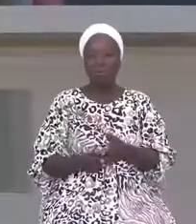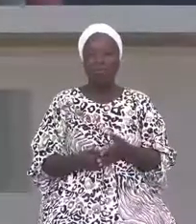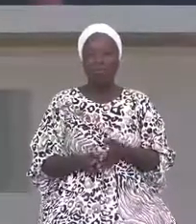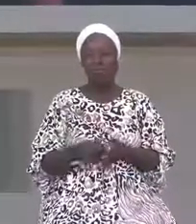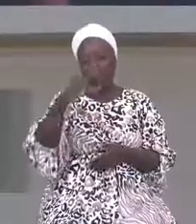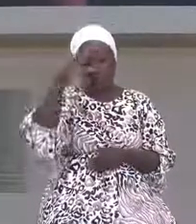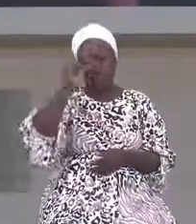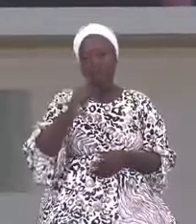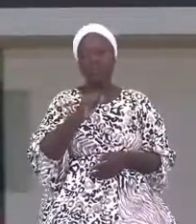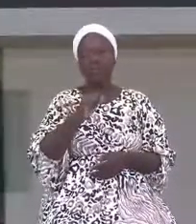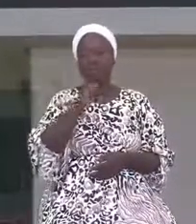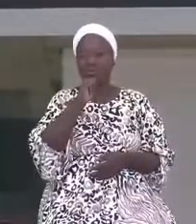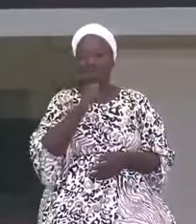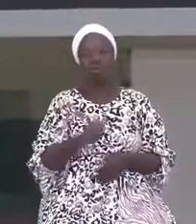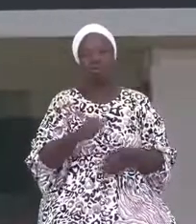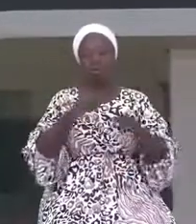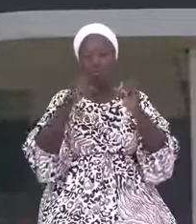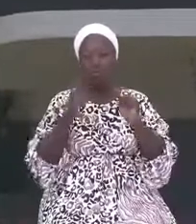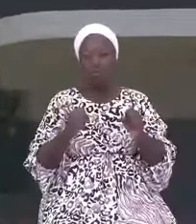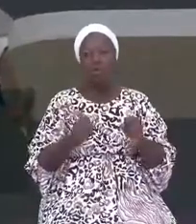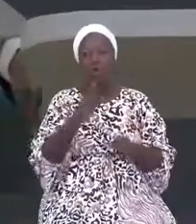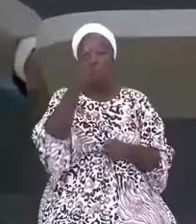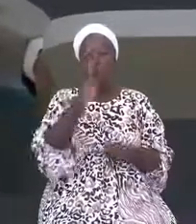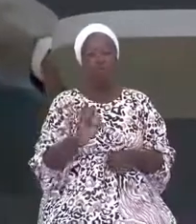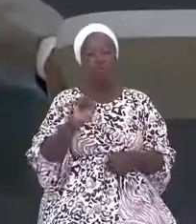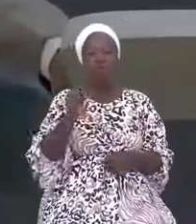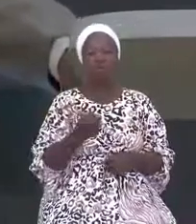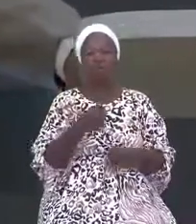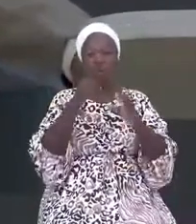l'homme. La puissance de Dieu, malgré